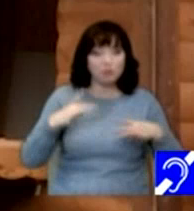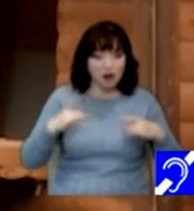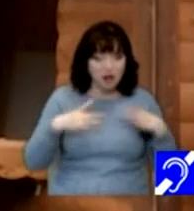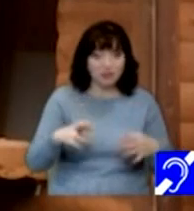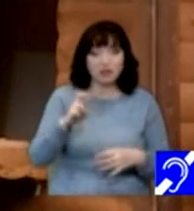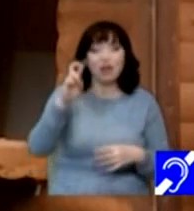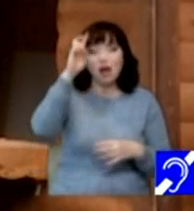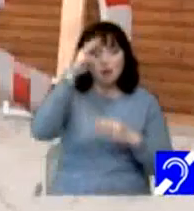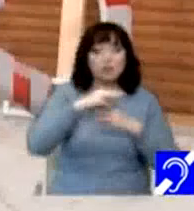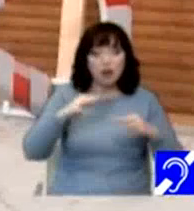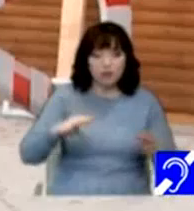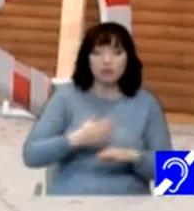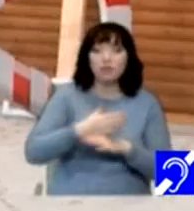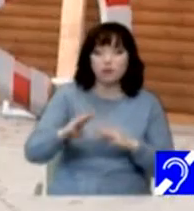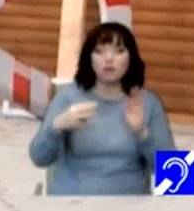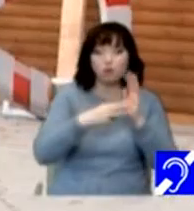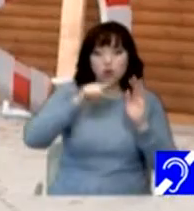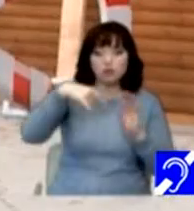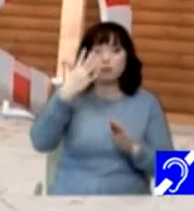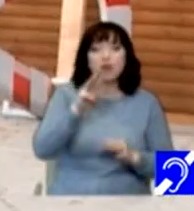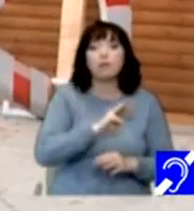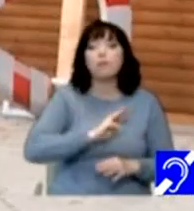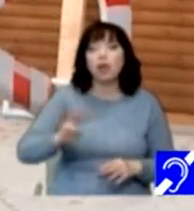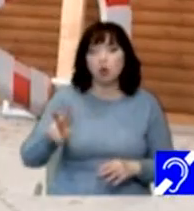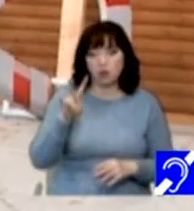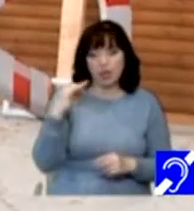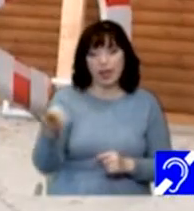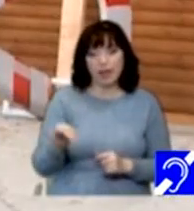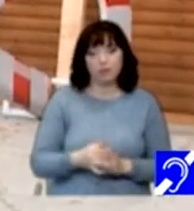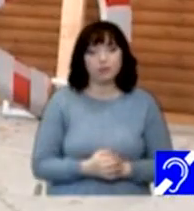guvernul a alocat din bugetul de stat 8,5 milioane de lei.